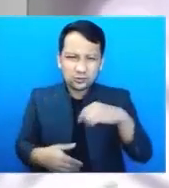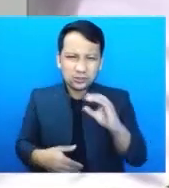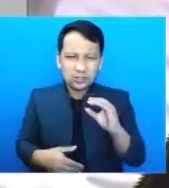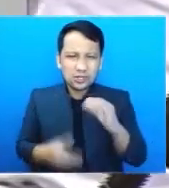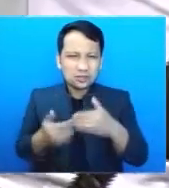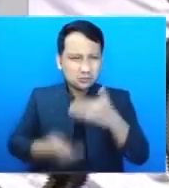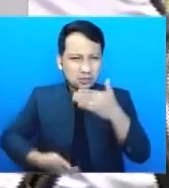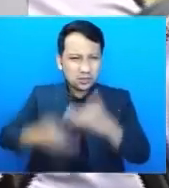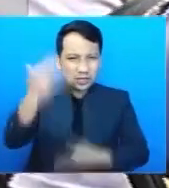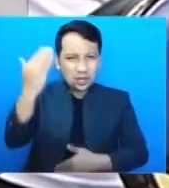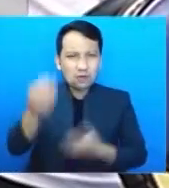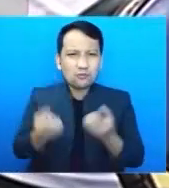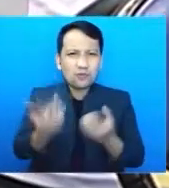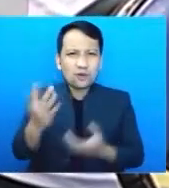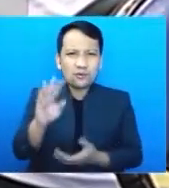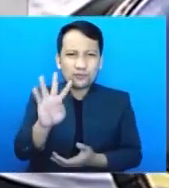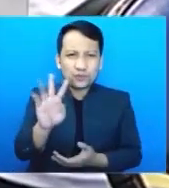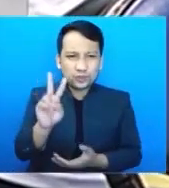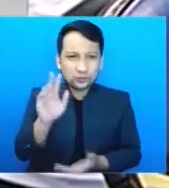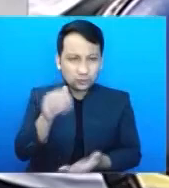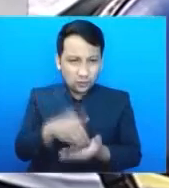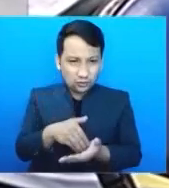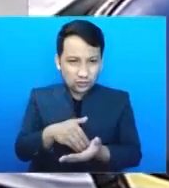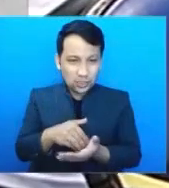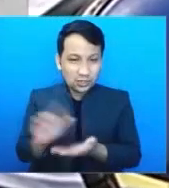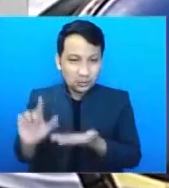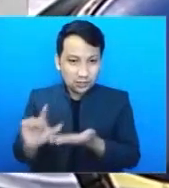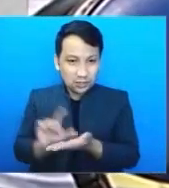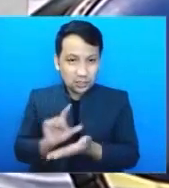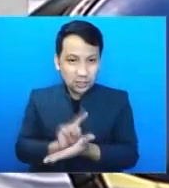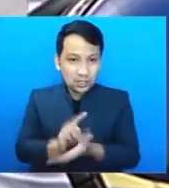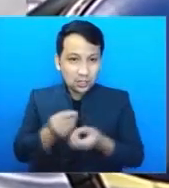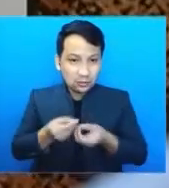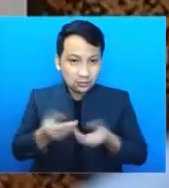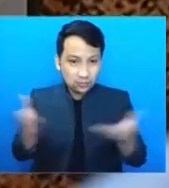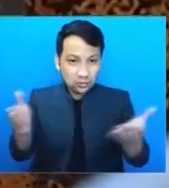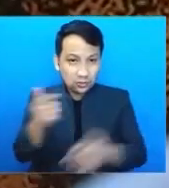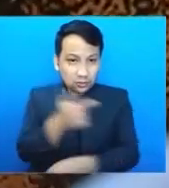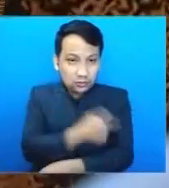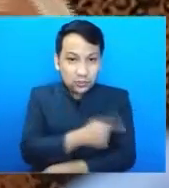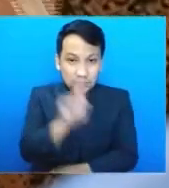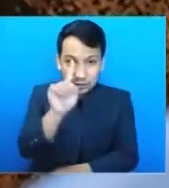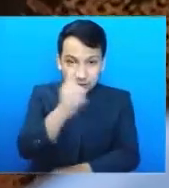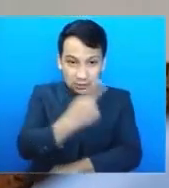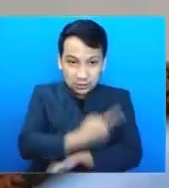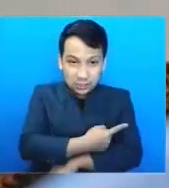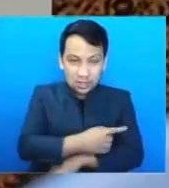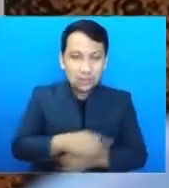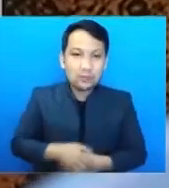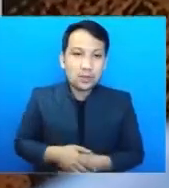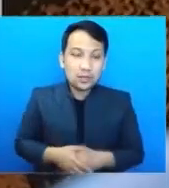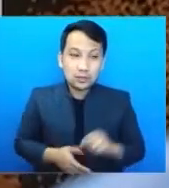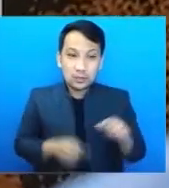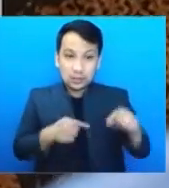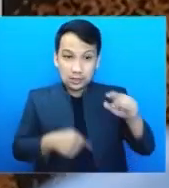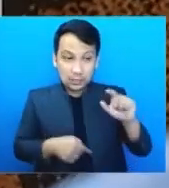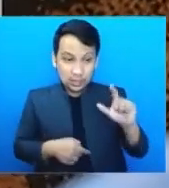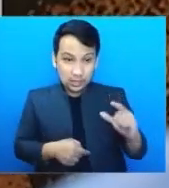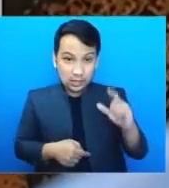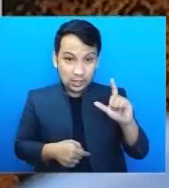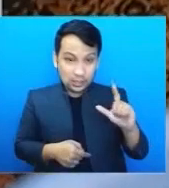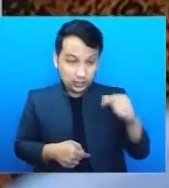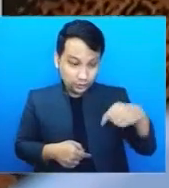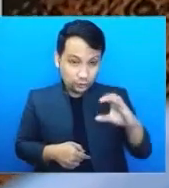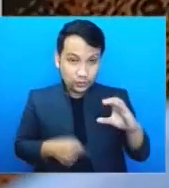na halos 42,000 doses administered sa loob ng isang araw. Sila rin ang unang LGU na lumagpas sa